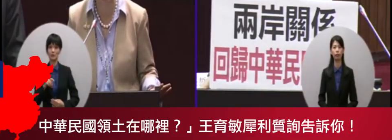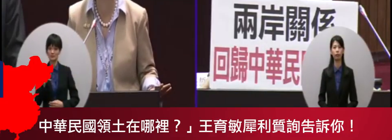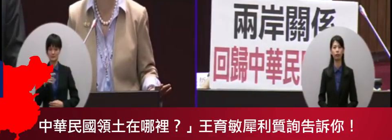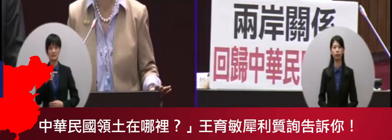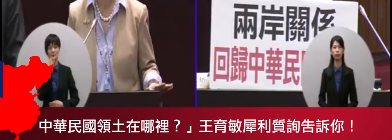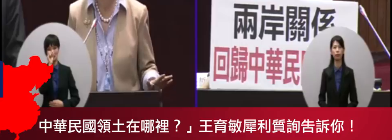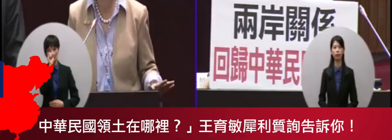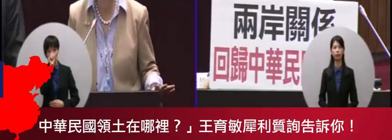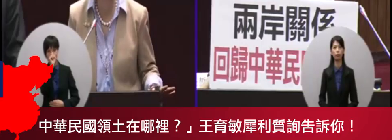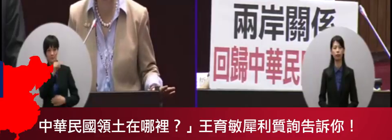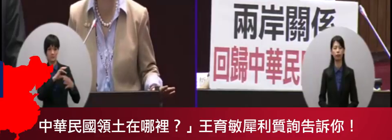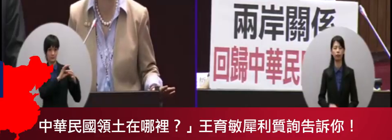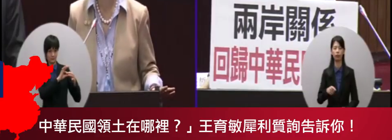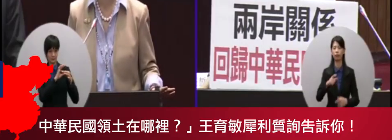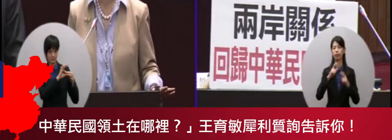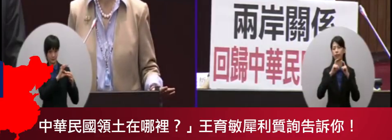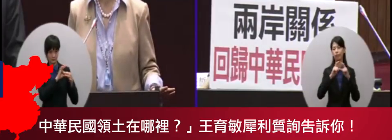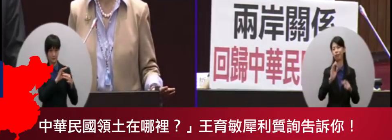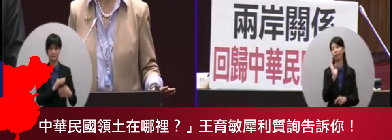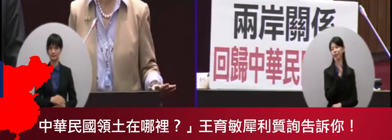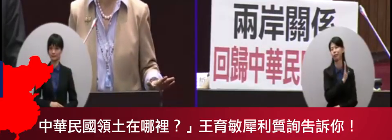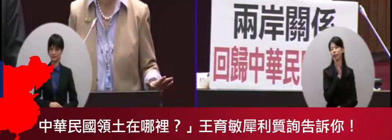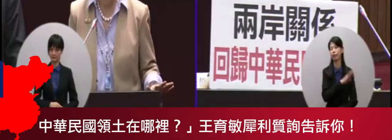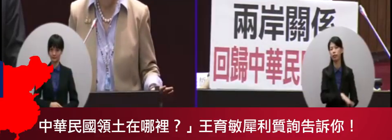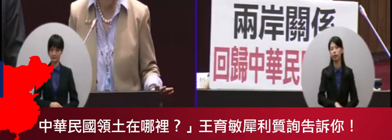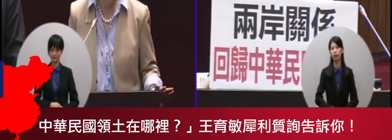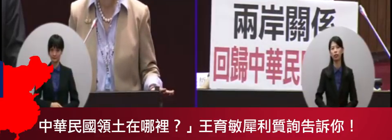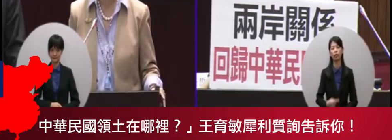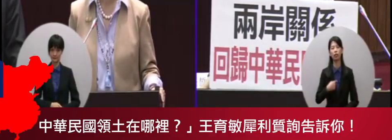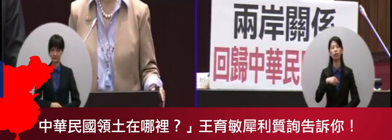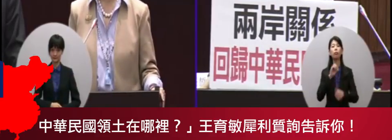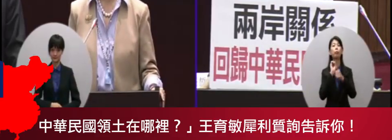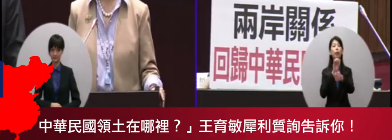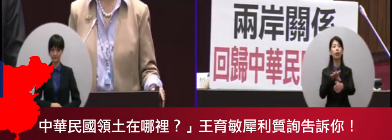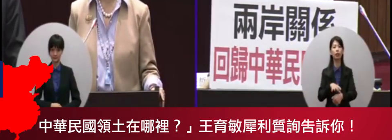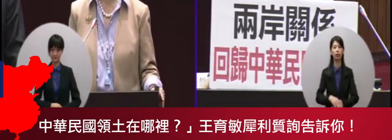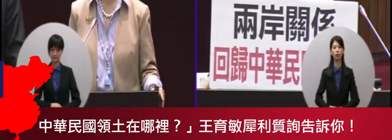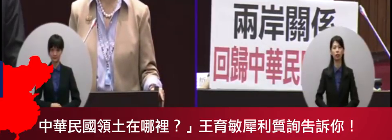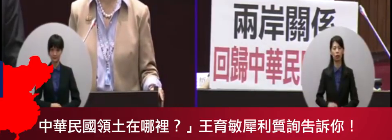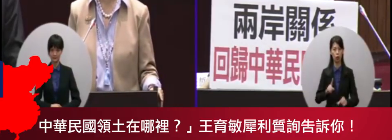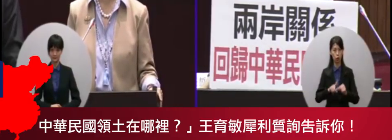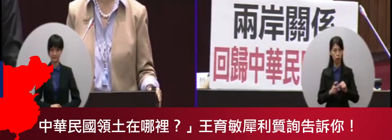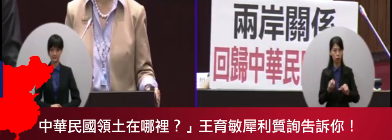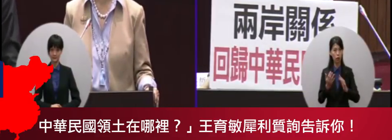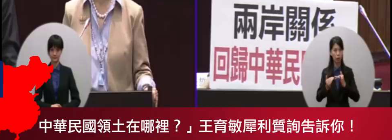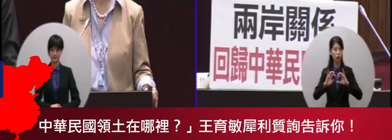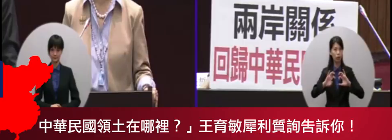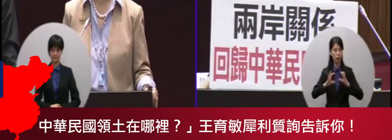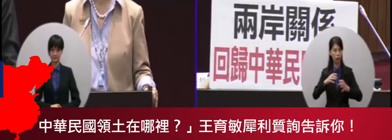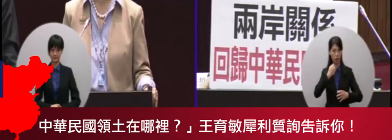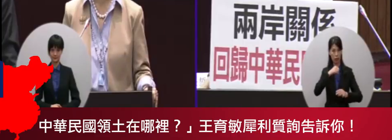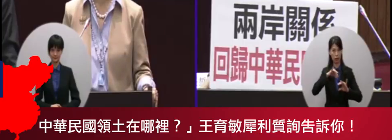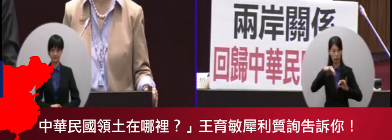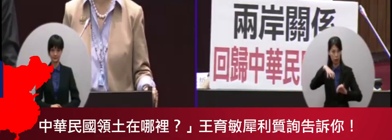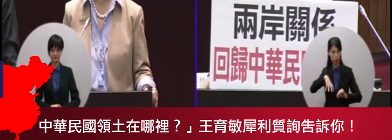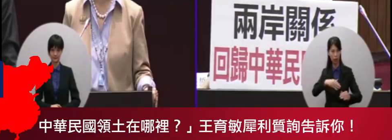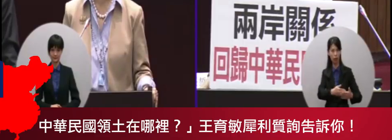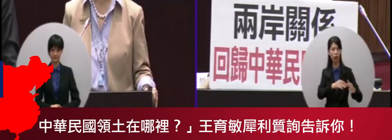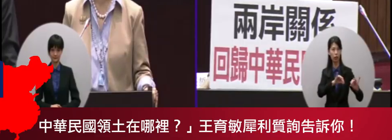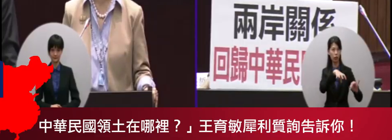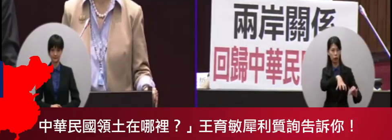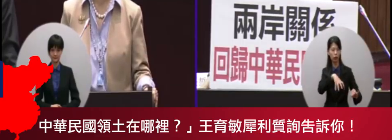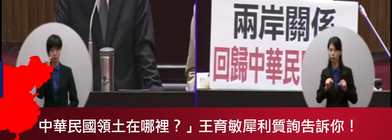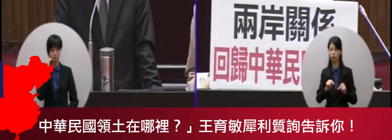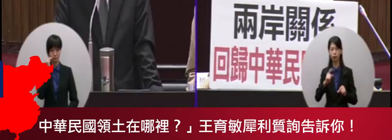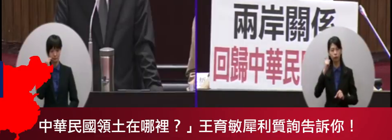的一个关系。 你这个回答有回答跟没回答一样。本席告诉你好了，是中华民国的台湾地区跟大陆地区的